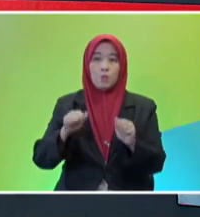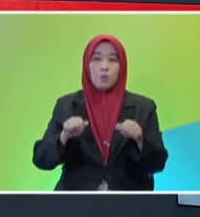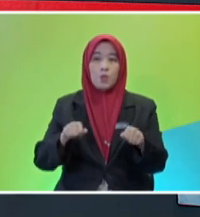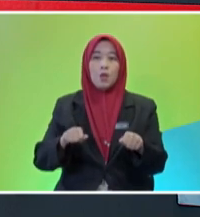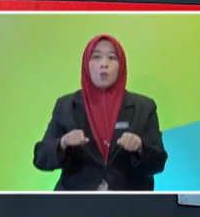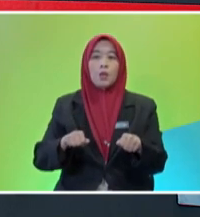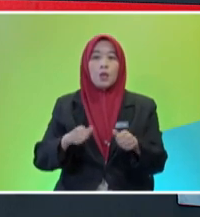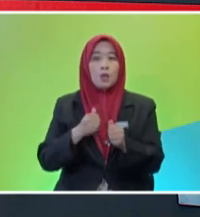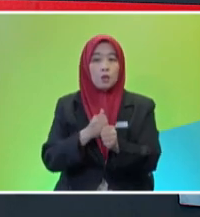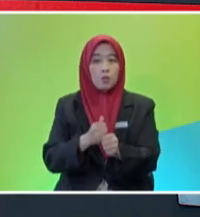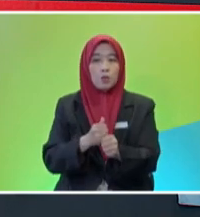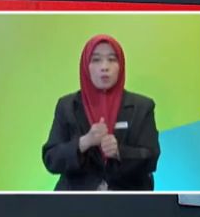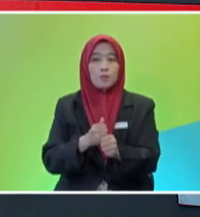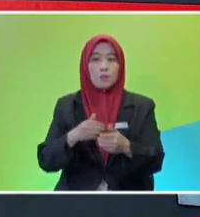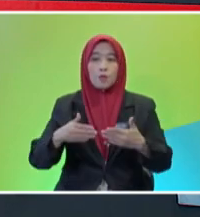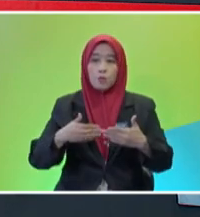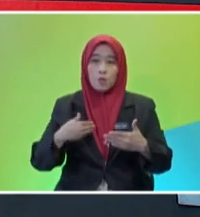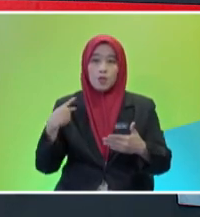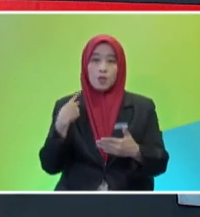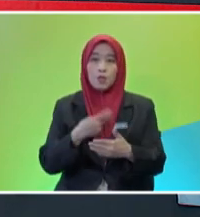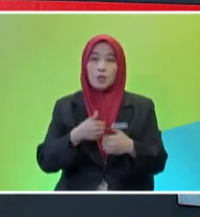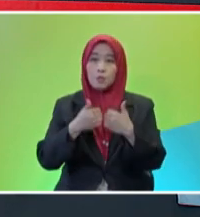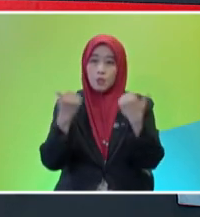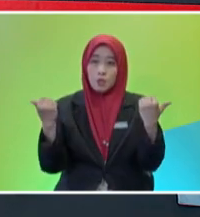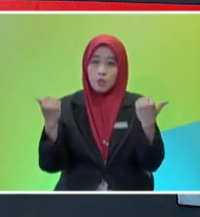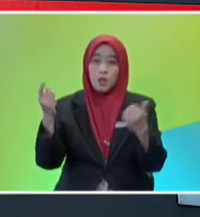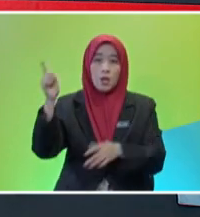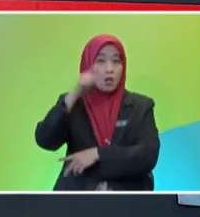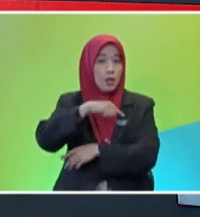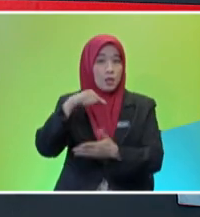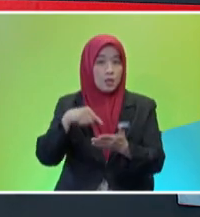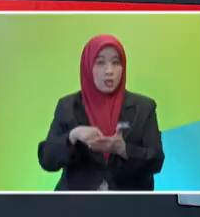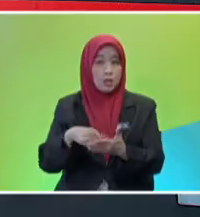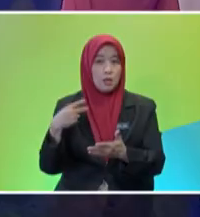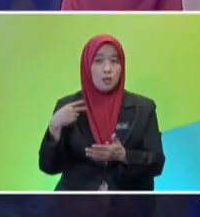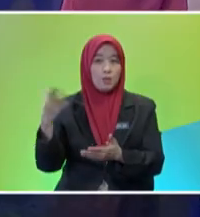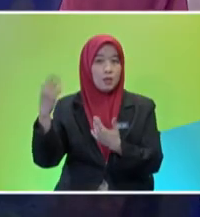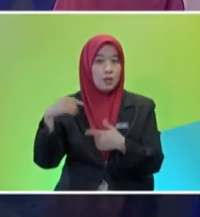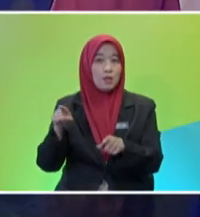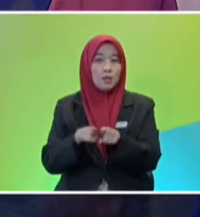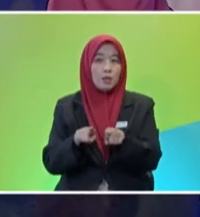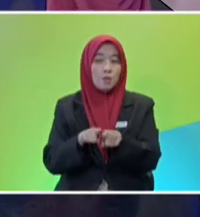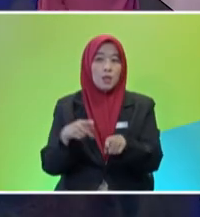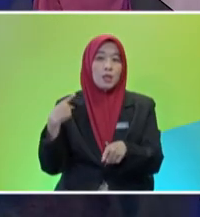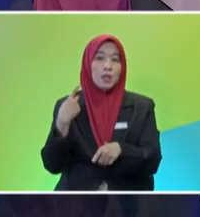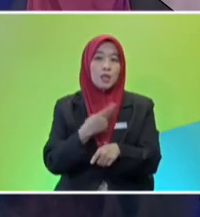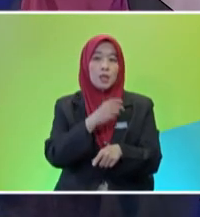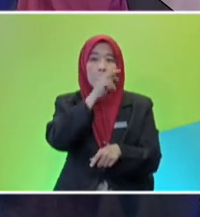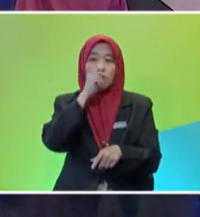kita berpisah pada hari ini, saya yakin dan percaya cikgu akan sanyikan satu lagu. Kita nyanyi